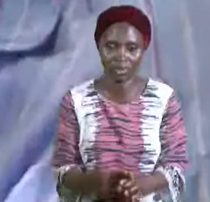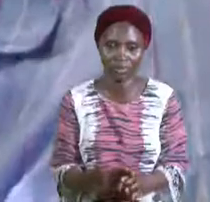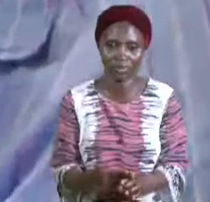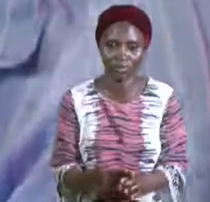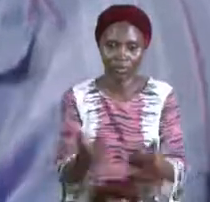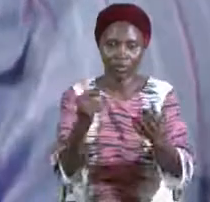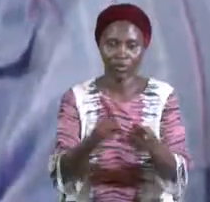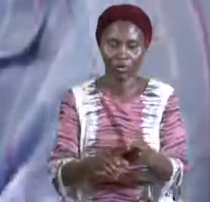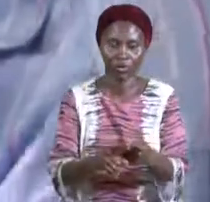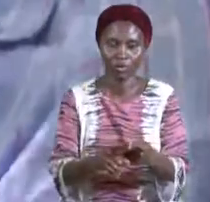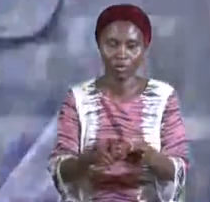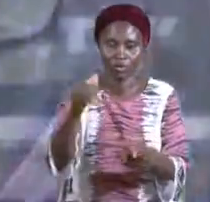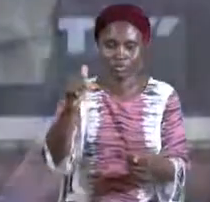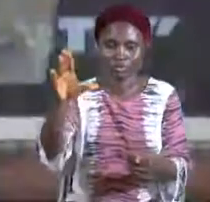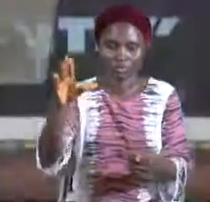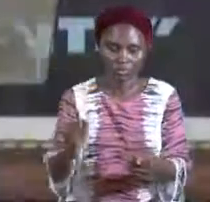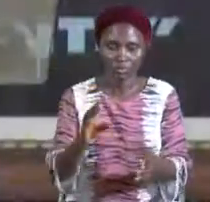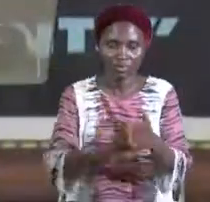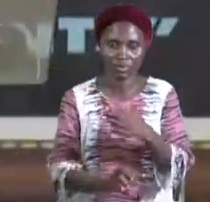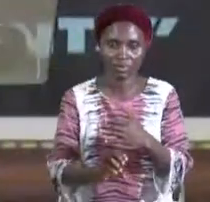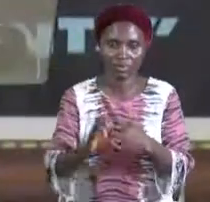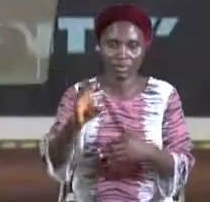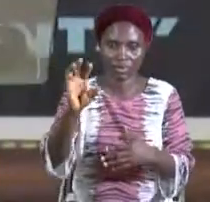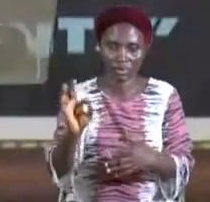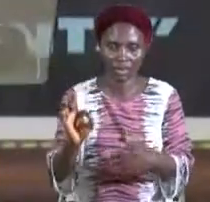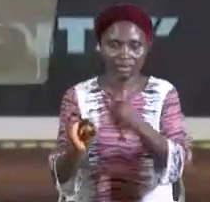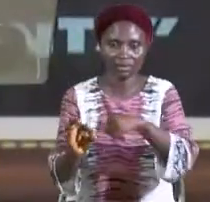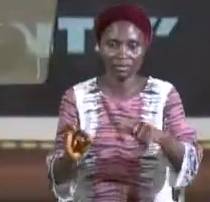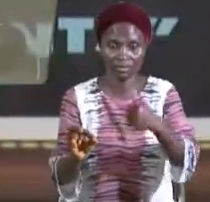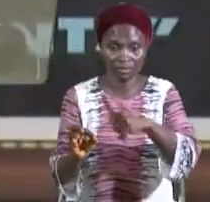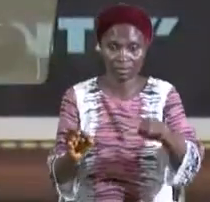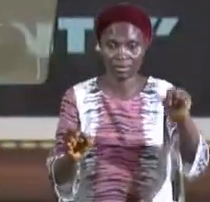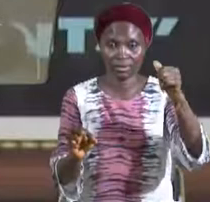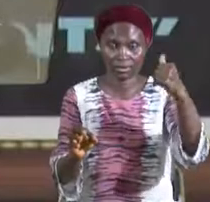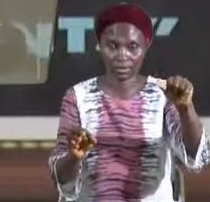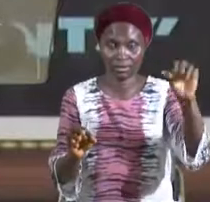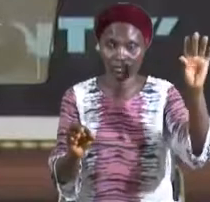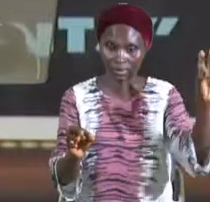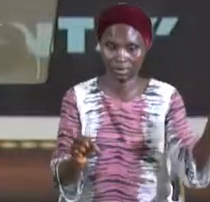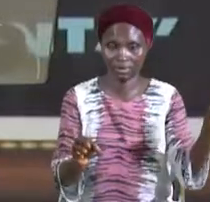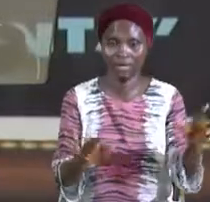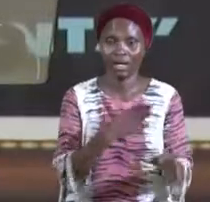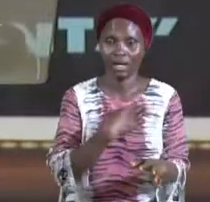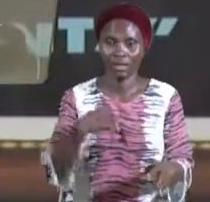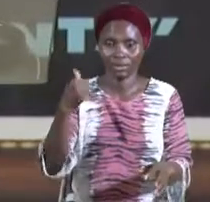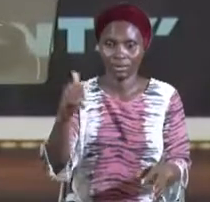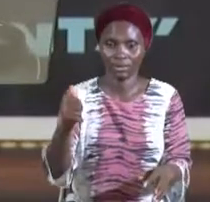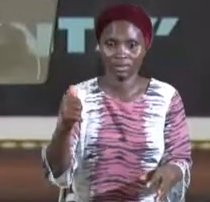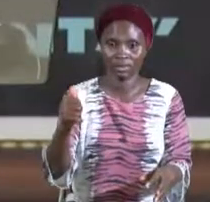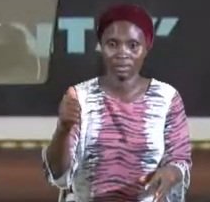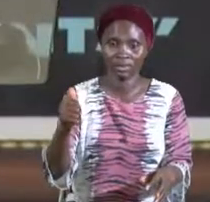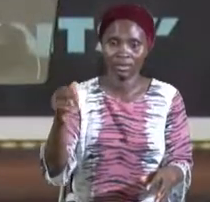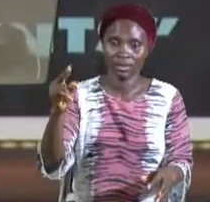Apôtres, chapitre 9, verset 17. Ananias sortit et lorsqu'il fut arrivé dans la maison, il imposa les